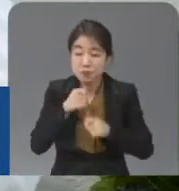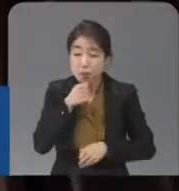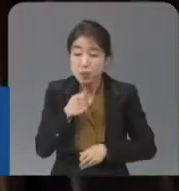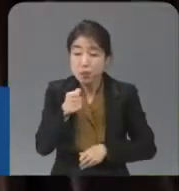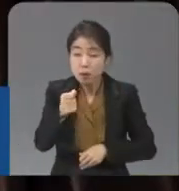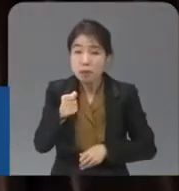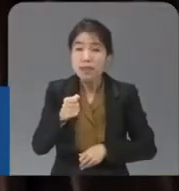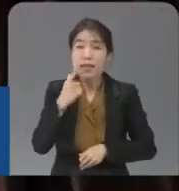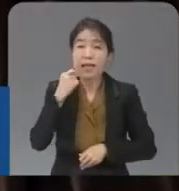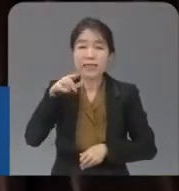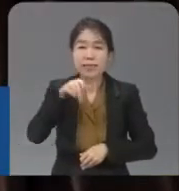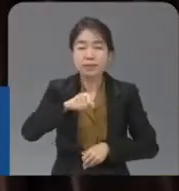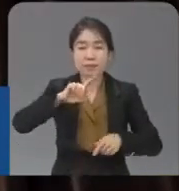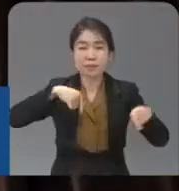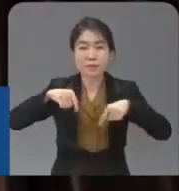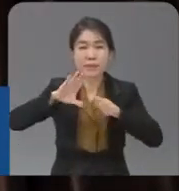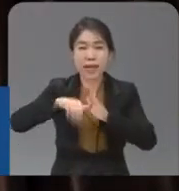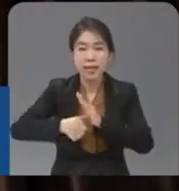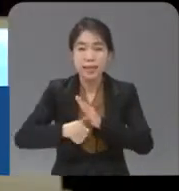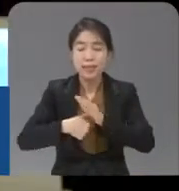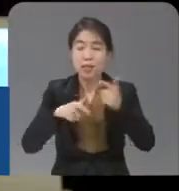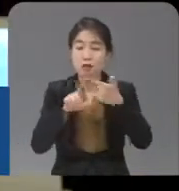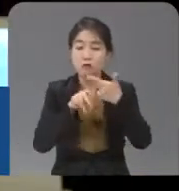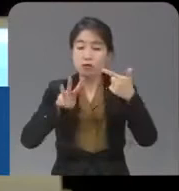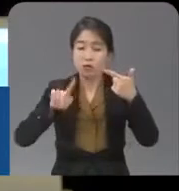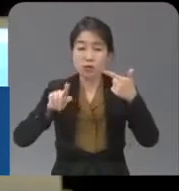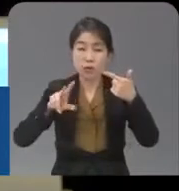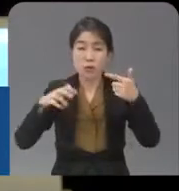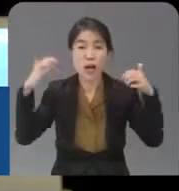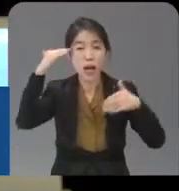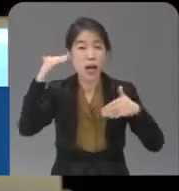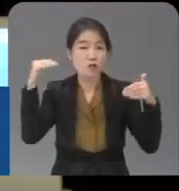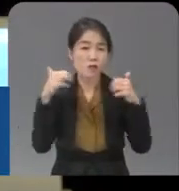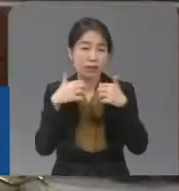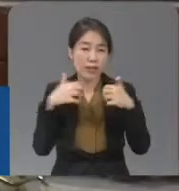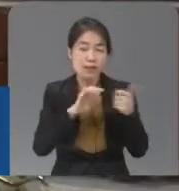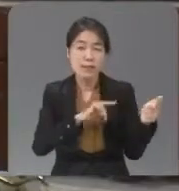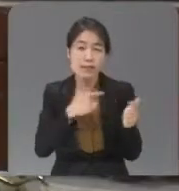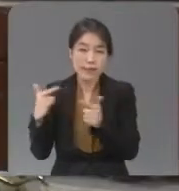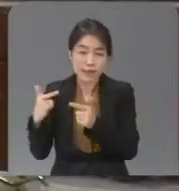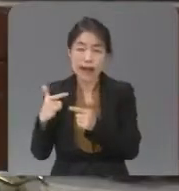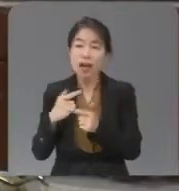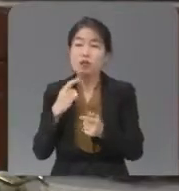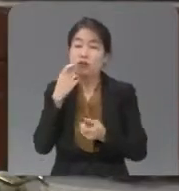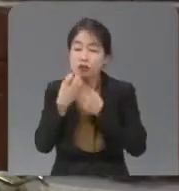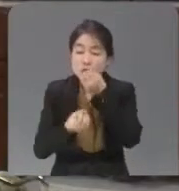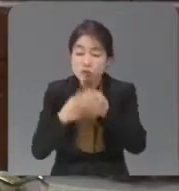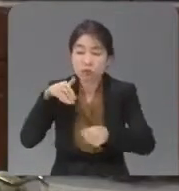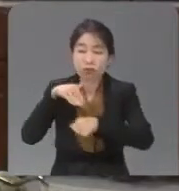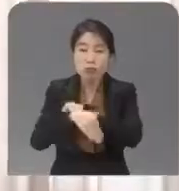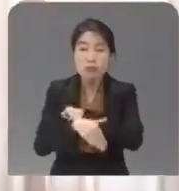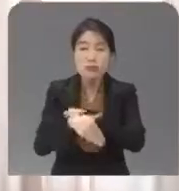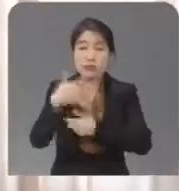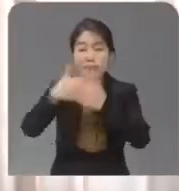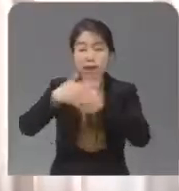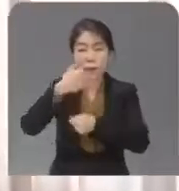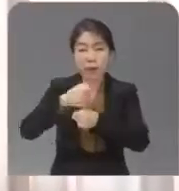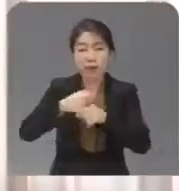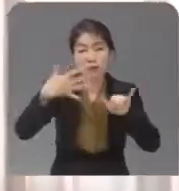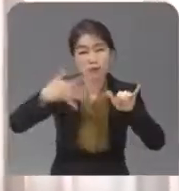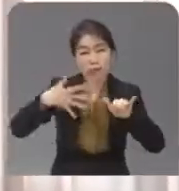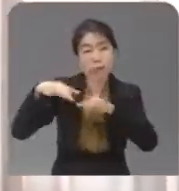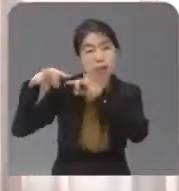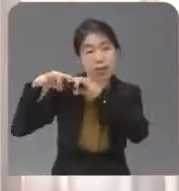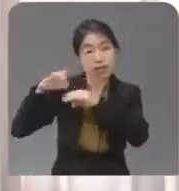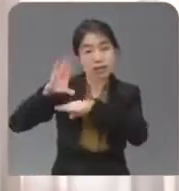일제 강점기와 여기와 한국전쟁 산업화 민주화 까지 의 역사를 구술 형식의 나 큐 멘 터 리 로 구성해 유튜브와 라디오